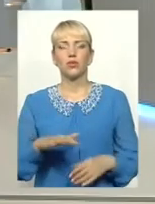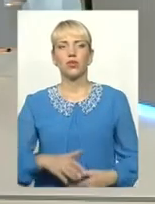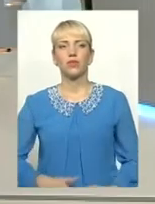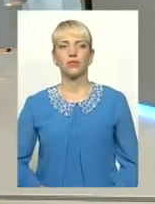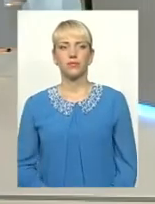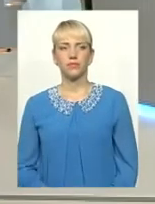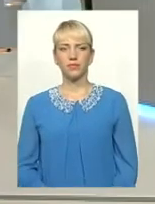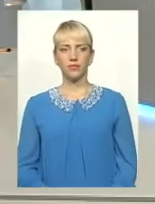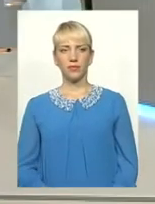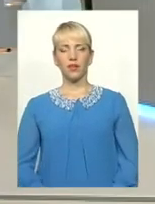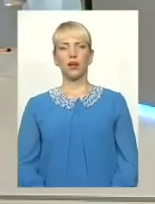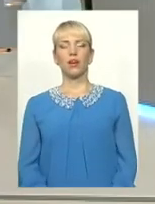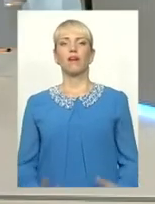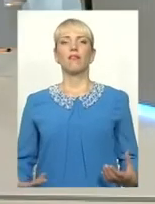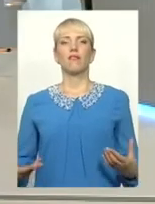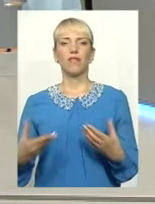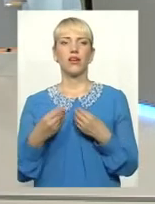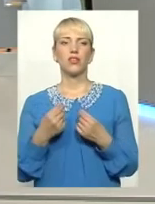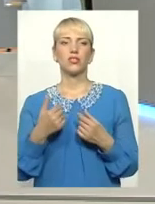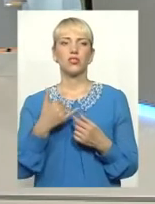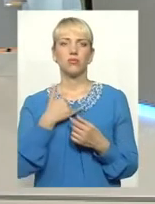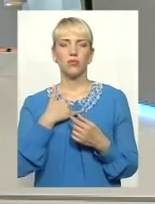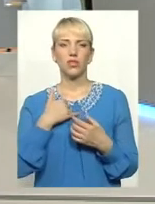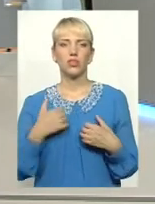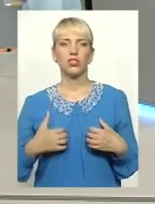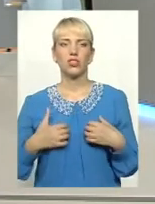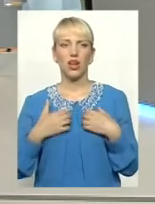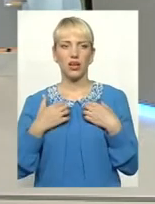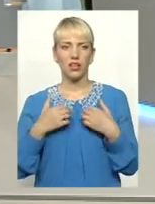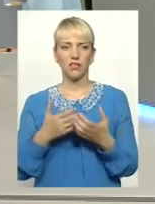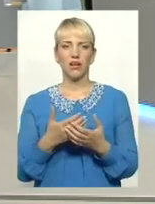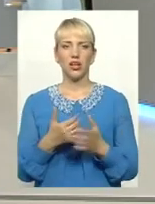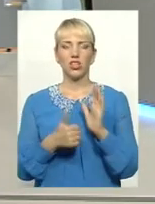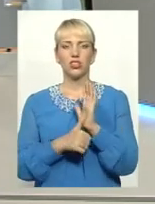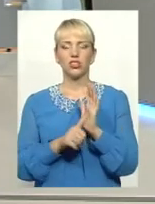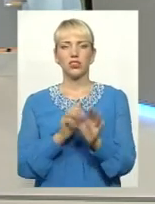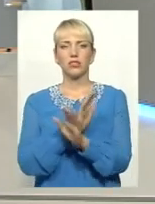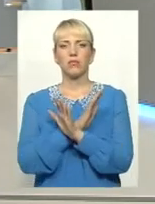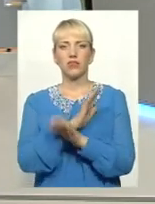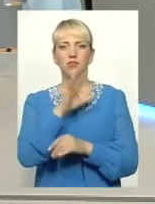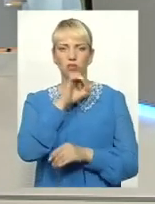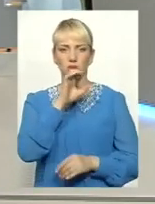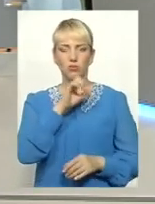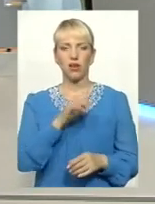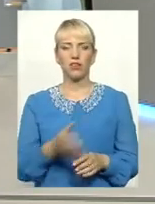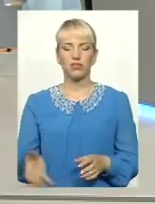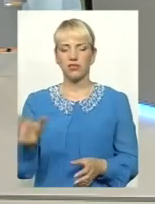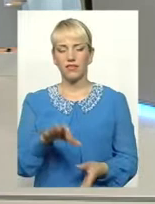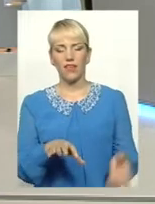Ну, враження жахливе в мене від того сюжету, я повинна сказати. 6 мертвих собак, звалених одна на